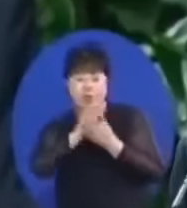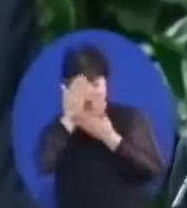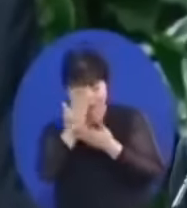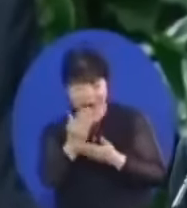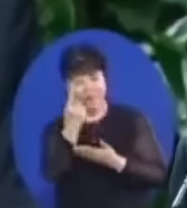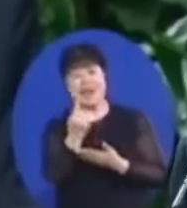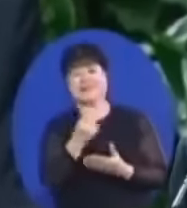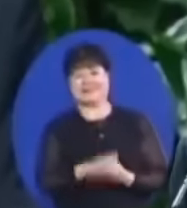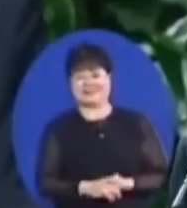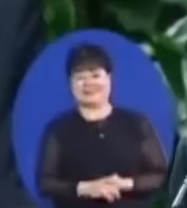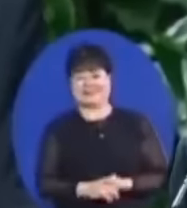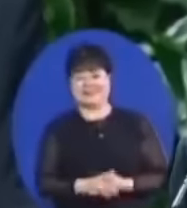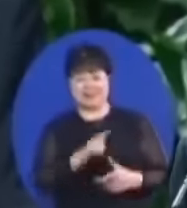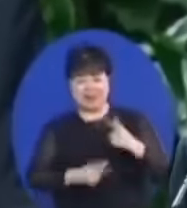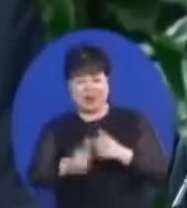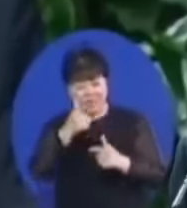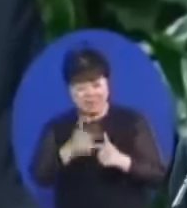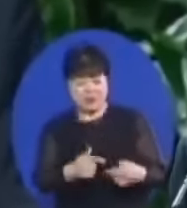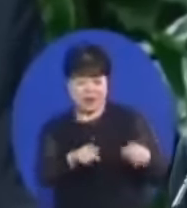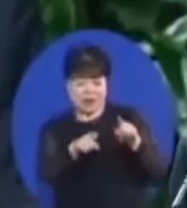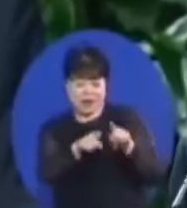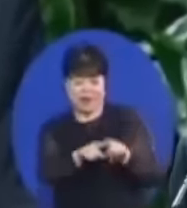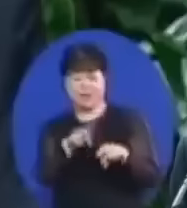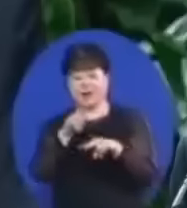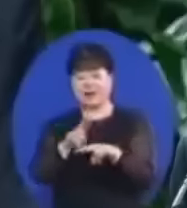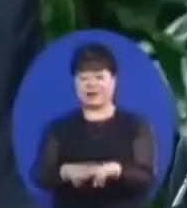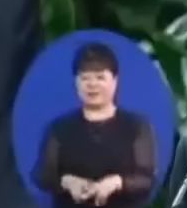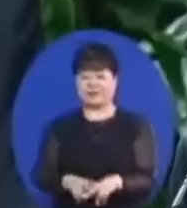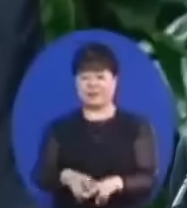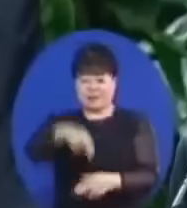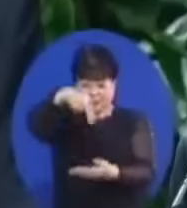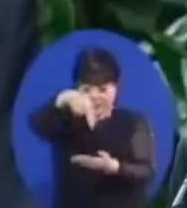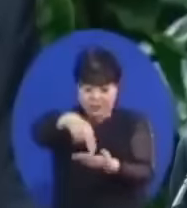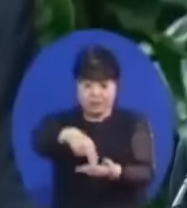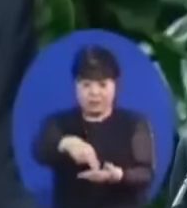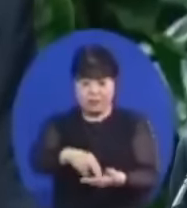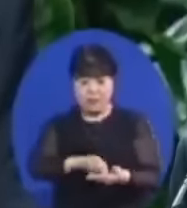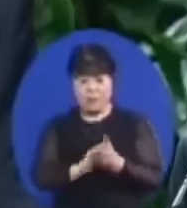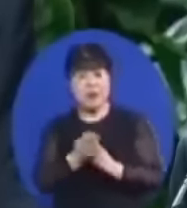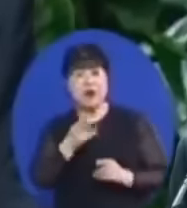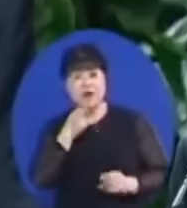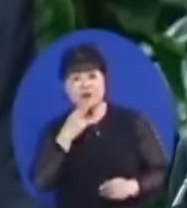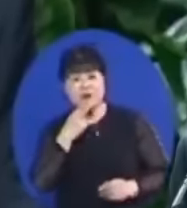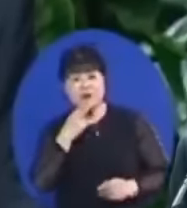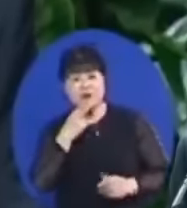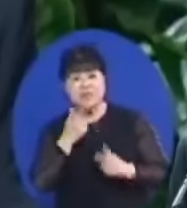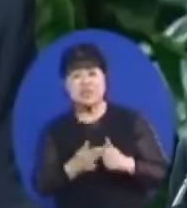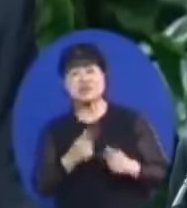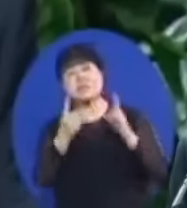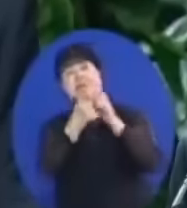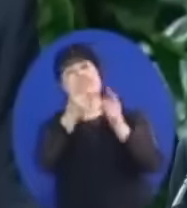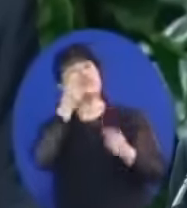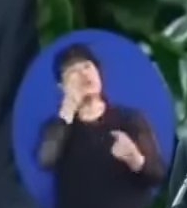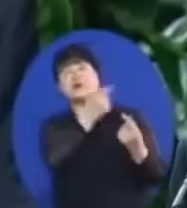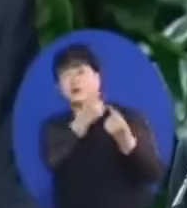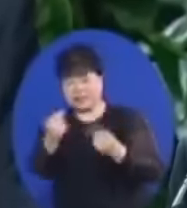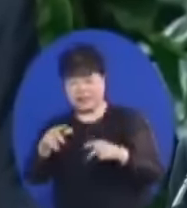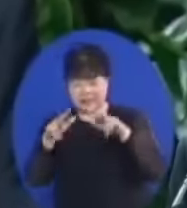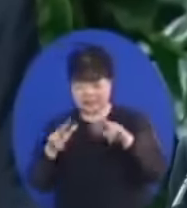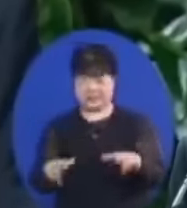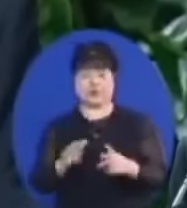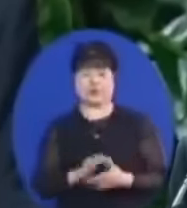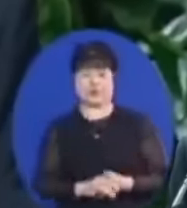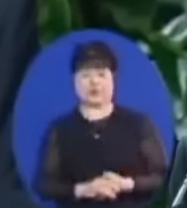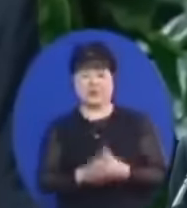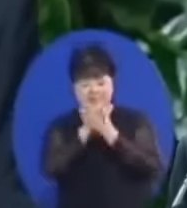다가오는 것입니다. 우리가 그냥 예수님과 함께 앉았다가 일어났는데 아무 변화도 일어나지 않다면 예수님과 안 맞는 것입니다. 지금도